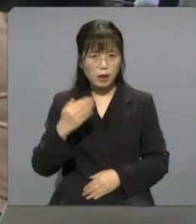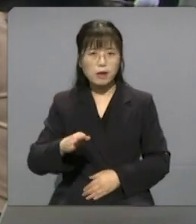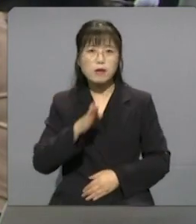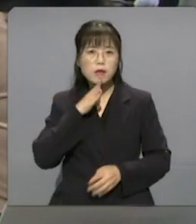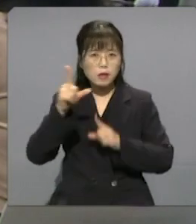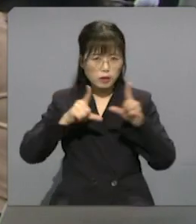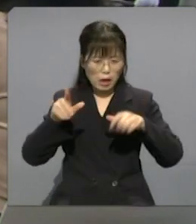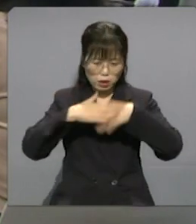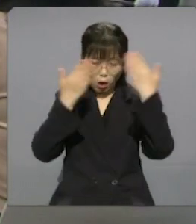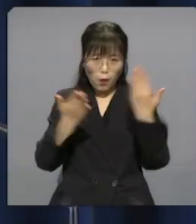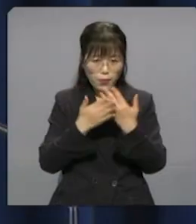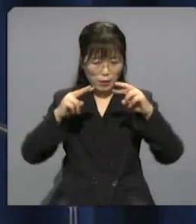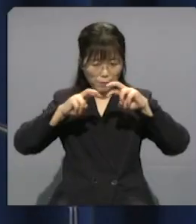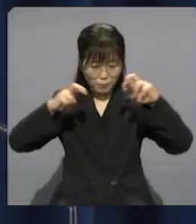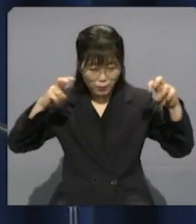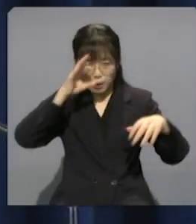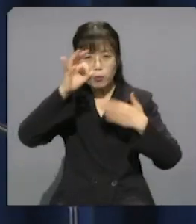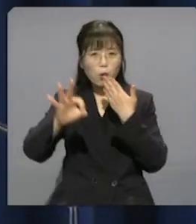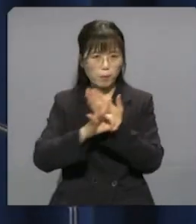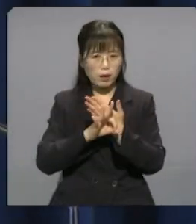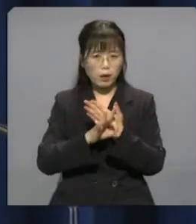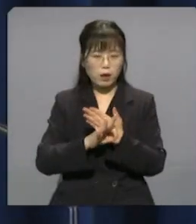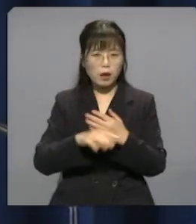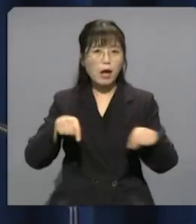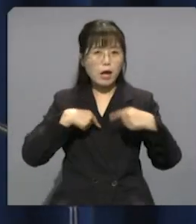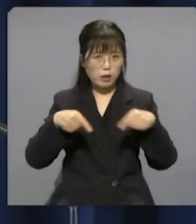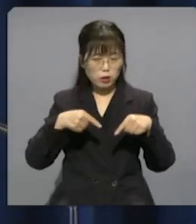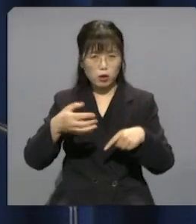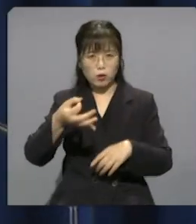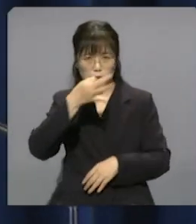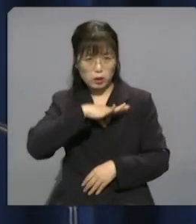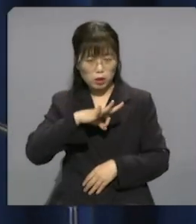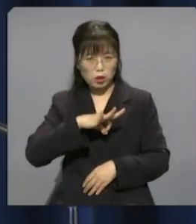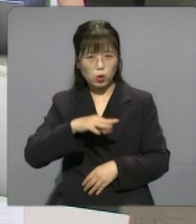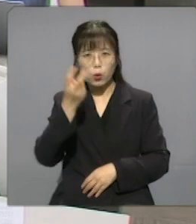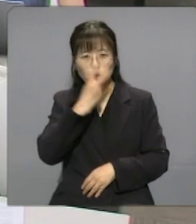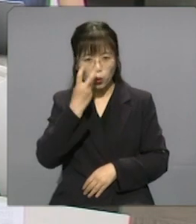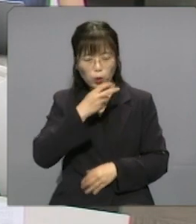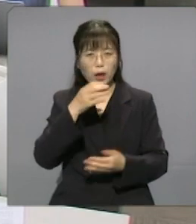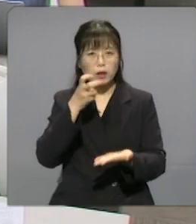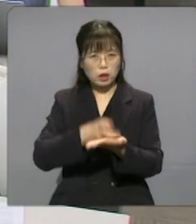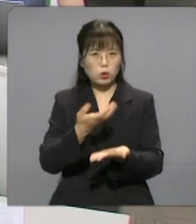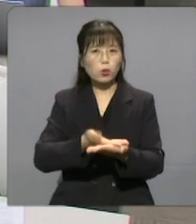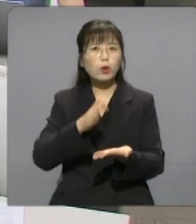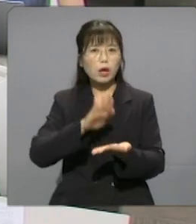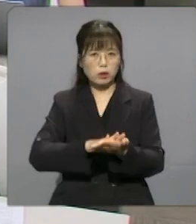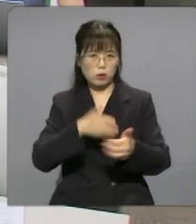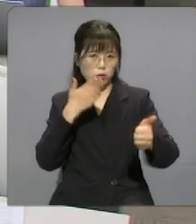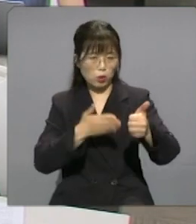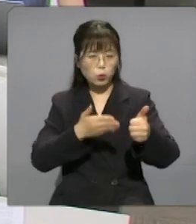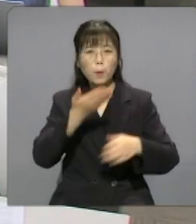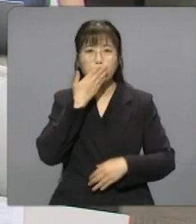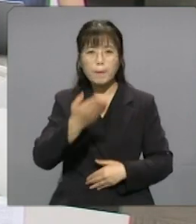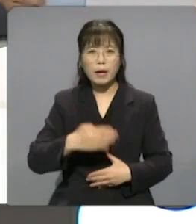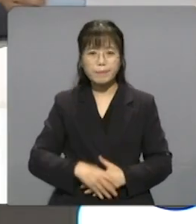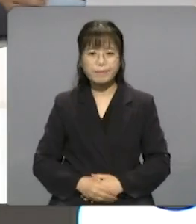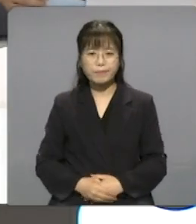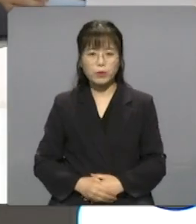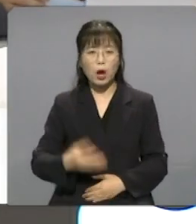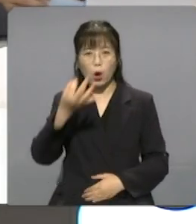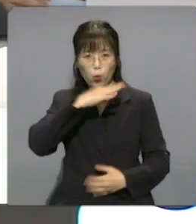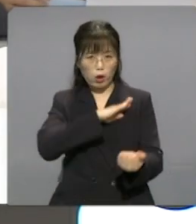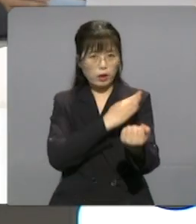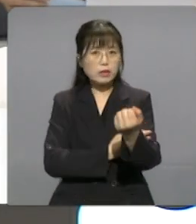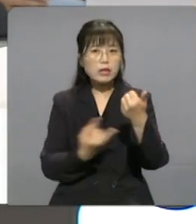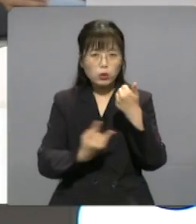실태 전체를 들여다보면 행정이익 가치까지 조사해 제도 개선도 권고할 수 있다는 겁니다.